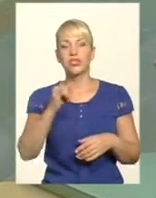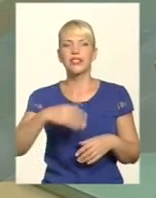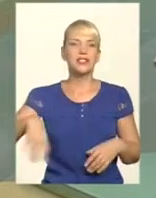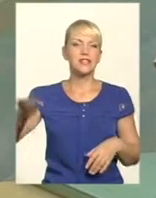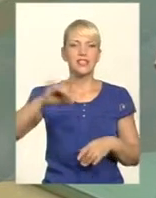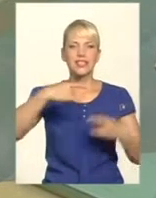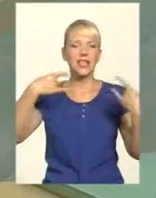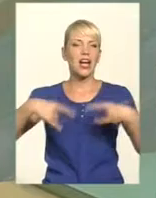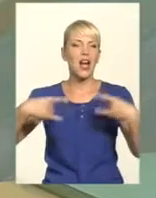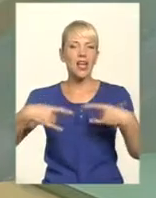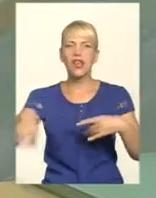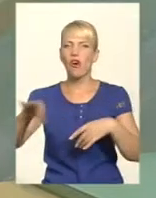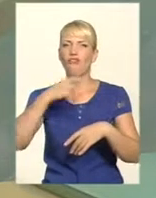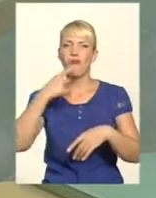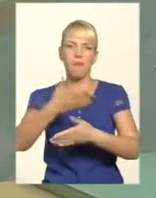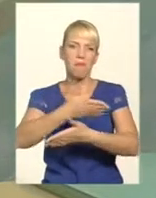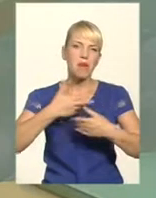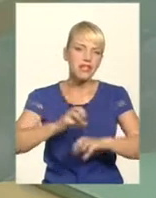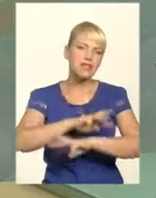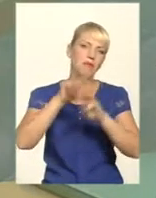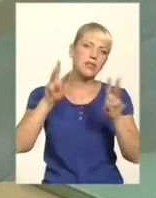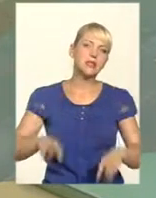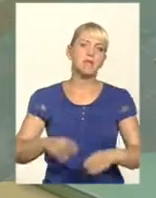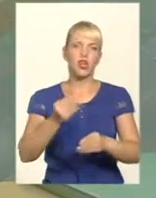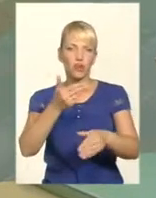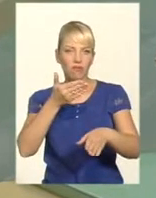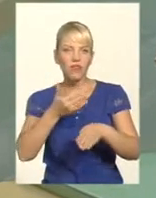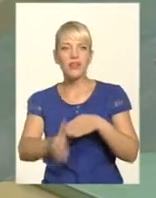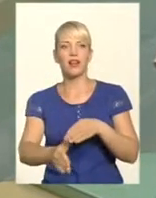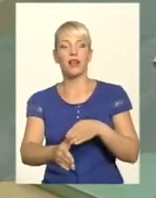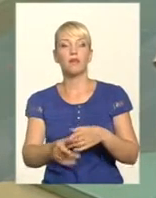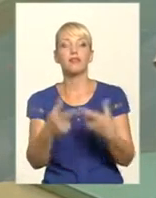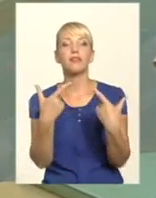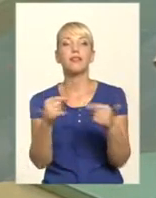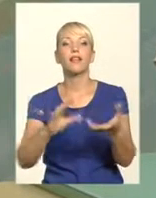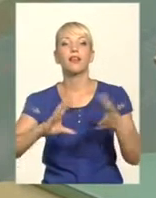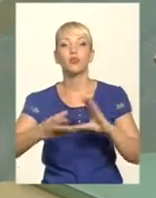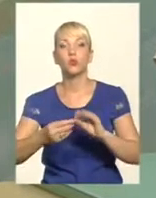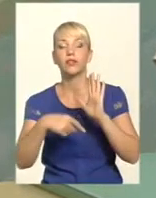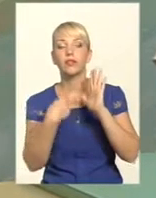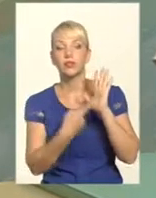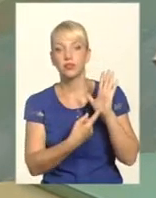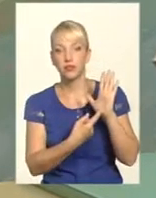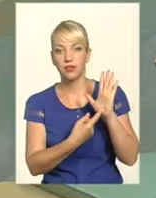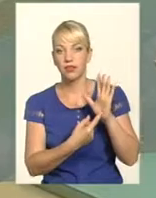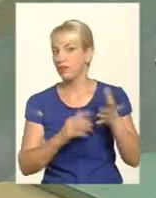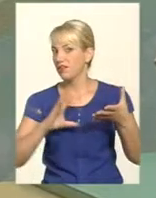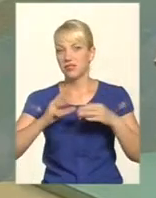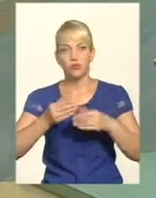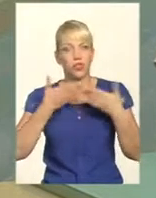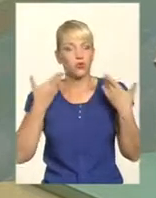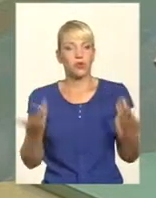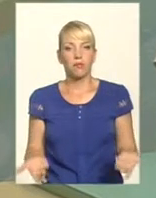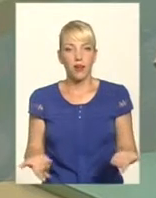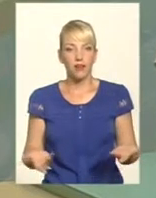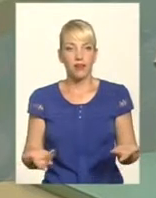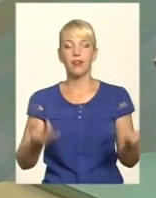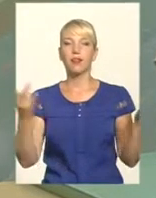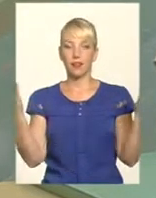каналів говорять, що ми забезпечуємо, ми виділяємо кошти. А де результат? Результату немає. Тому, я думаю,